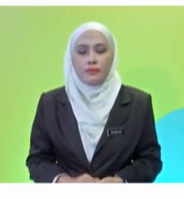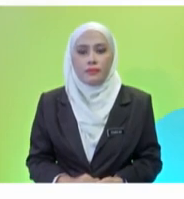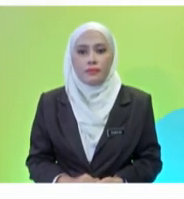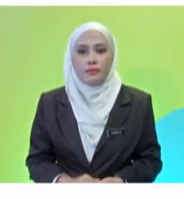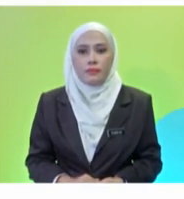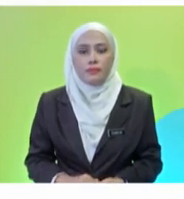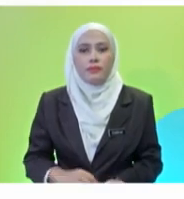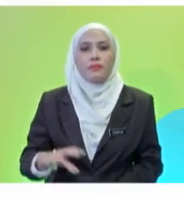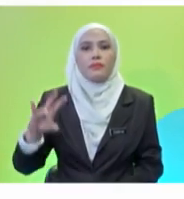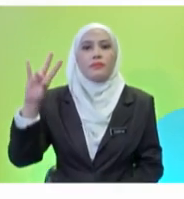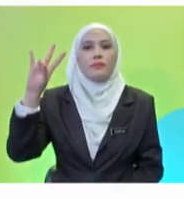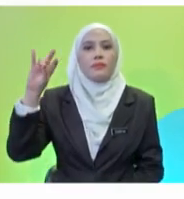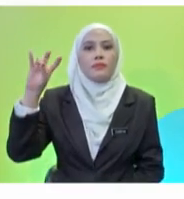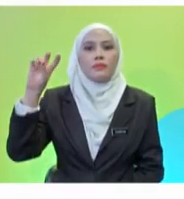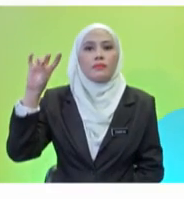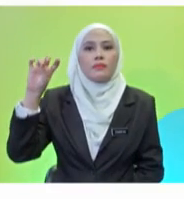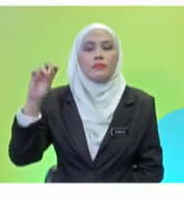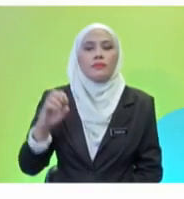70 juta